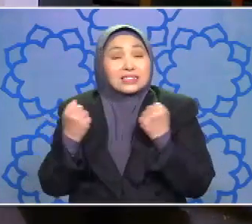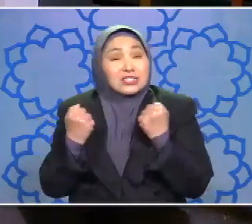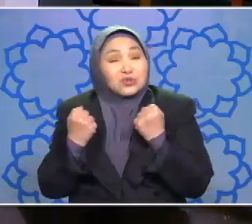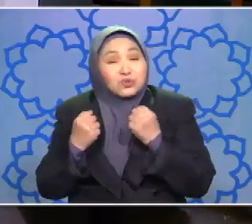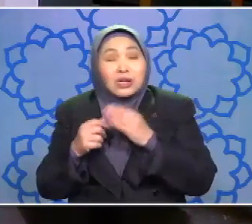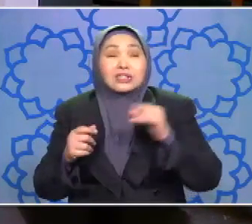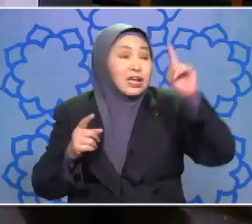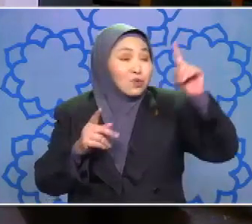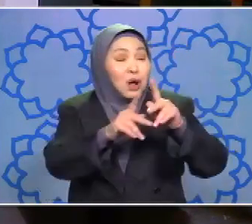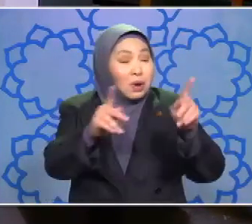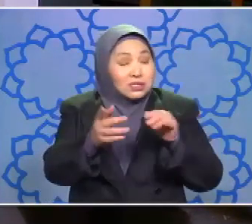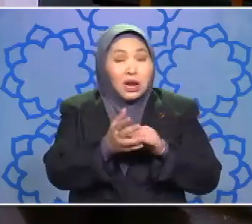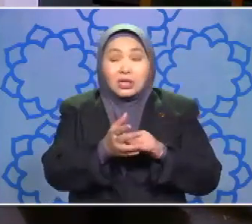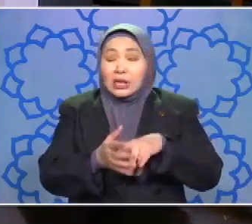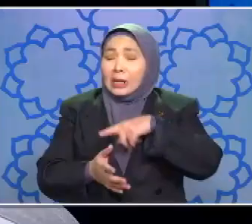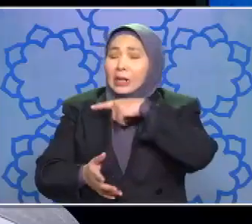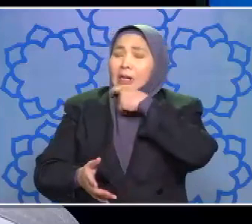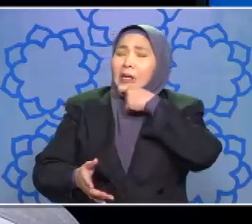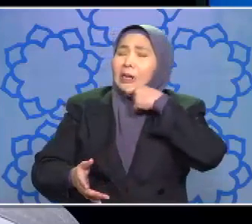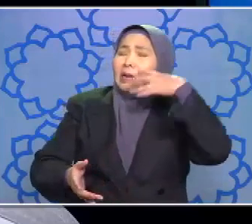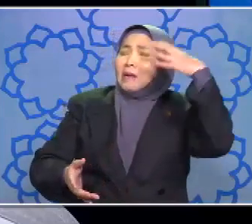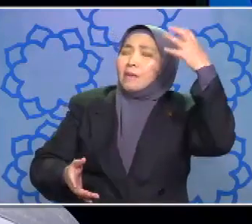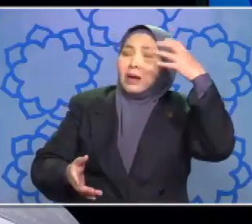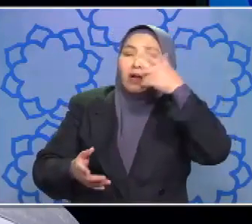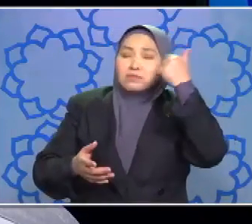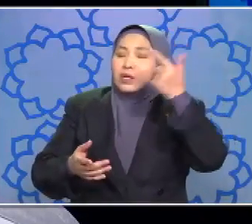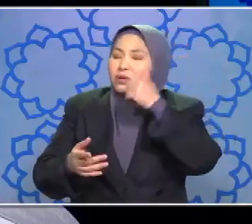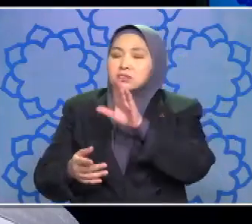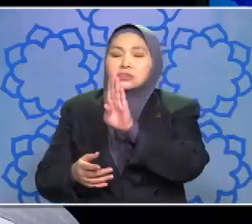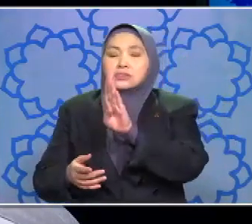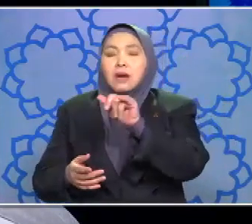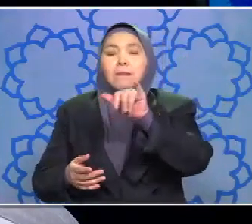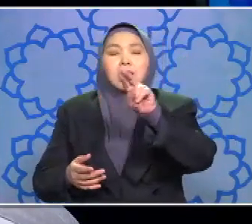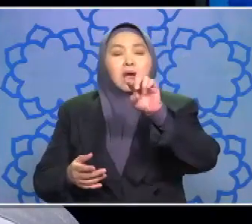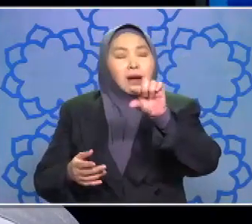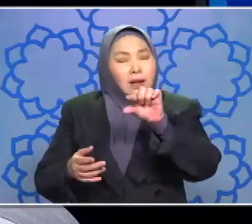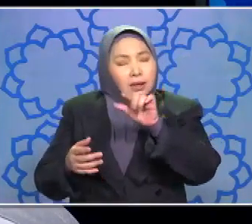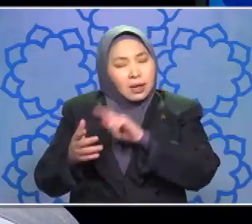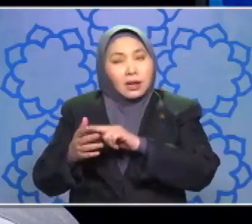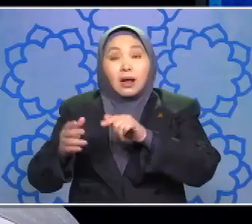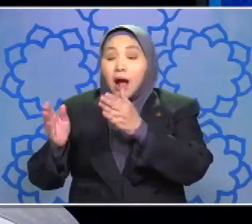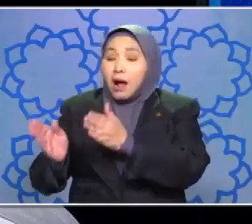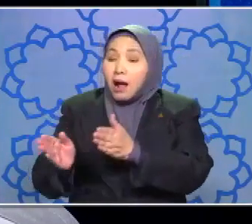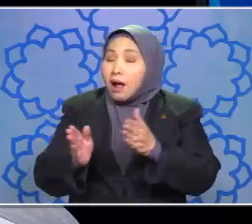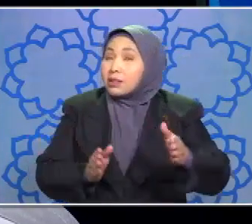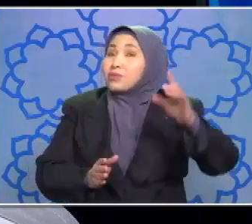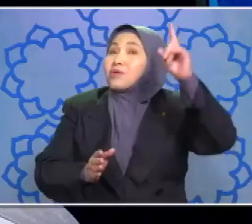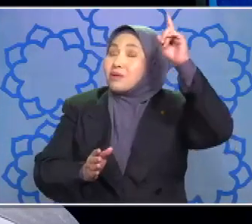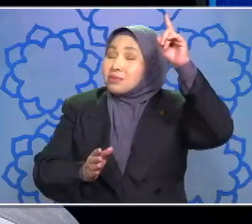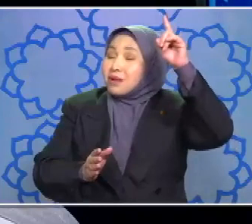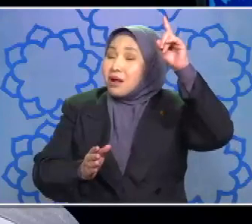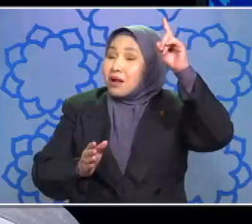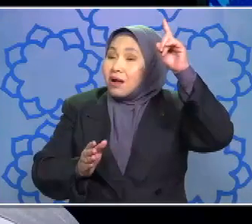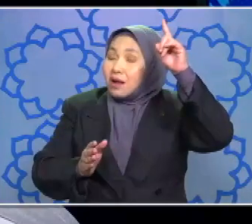kawasan panas sampai kemarau. Subhanallah. Kerana isu bayang-bayang. Dan bayang-bayang ini diatur oleh Allah Subhanahu Wa Taala